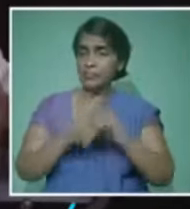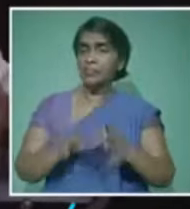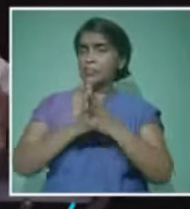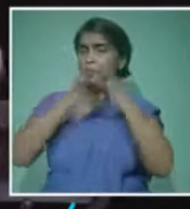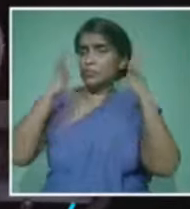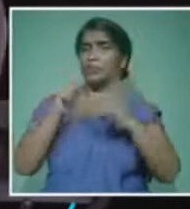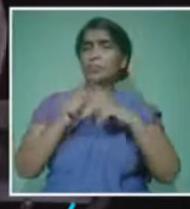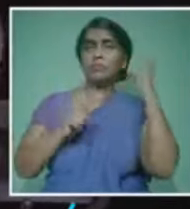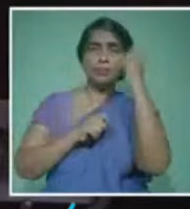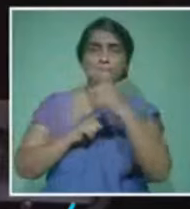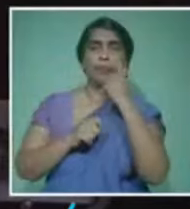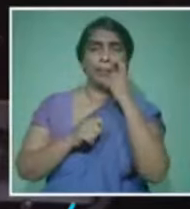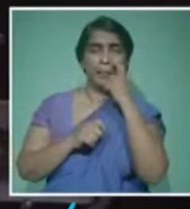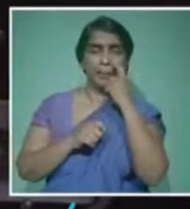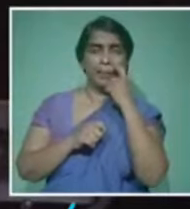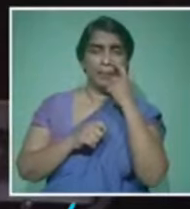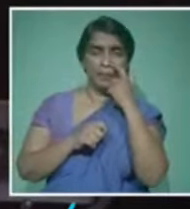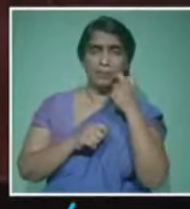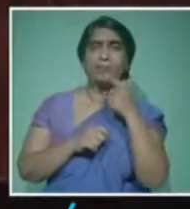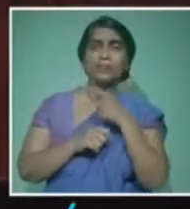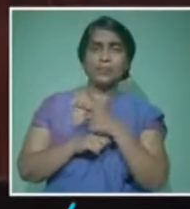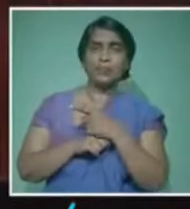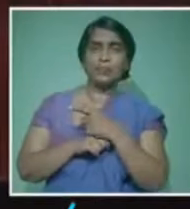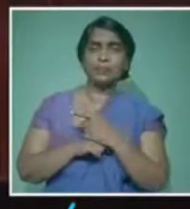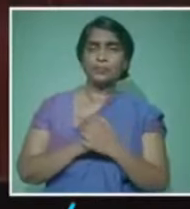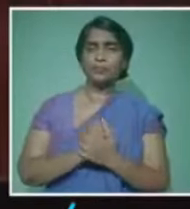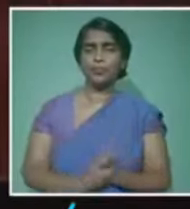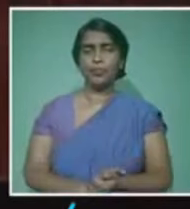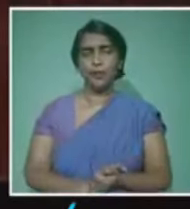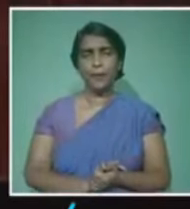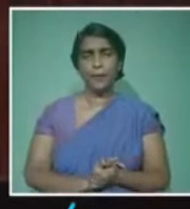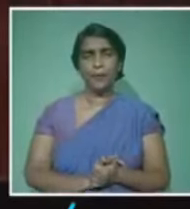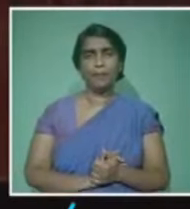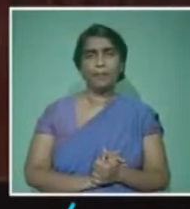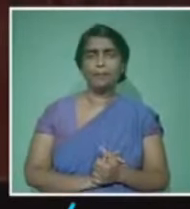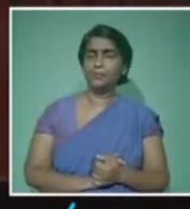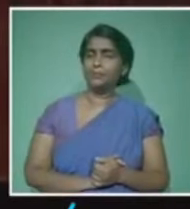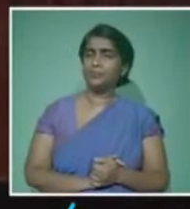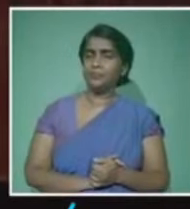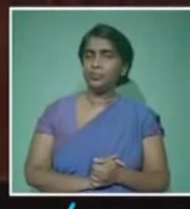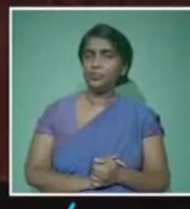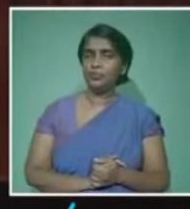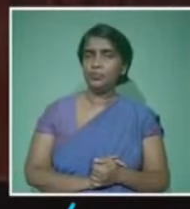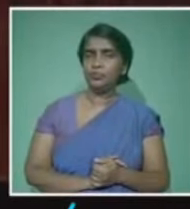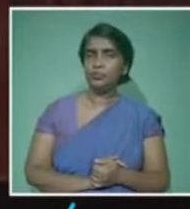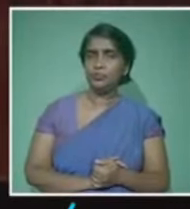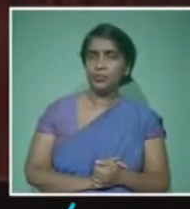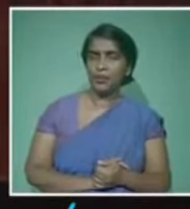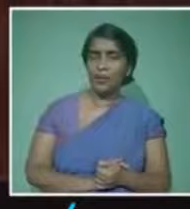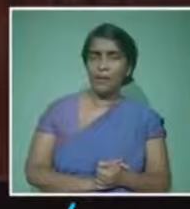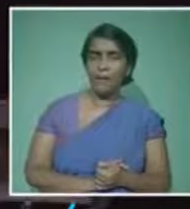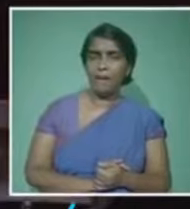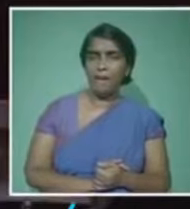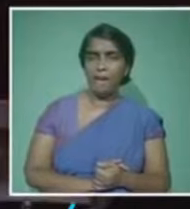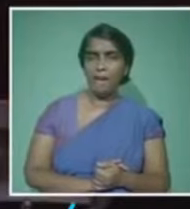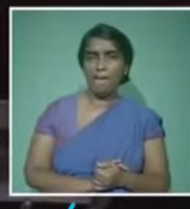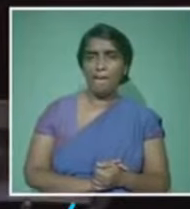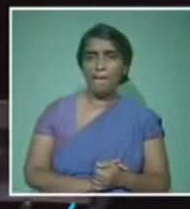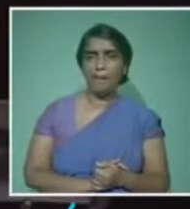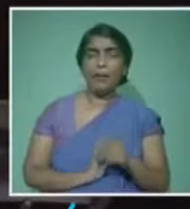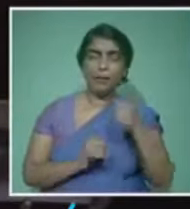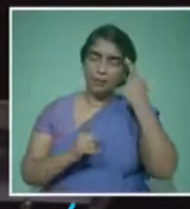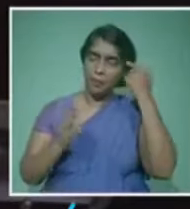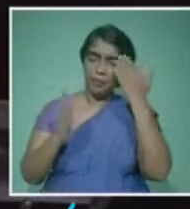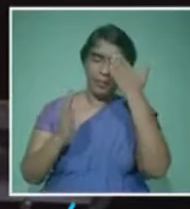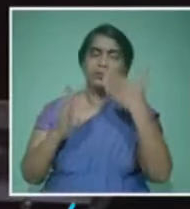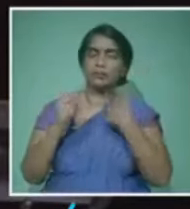විශාල ප්‍රමාණයක්. ඒක තමයි ඔබතුමා විශේෂ වරප්‍රසාද මේ යෝජනාවක් ගෙනෙන්න මේකට. ඔබතුමාගේ මම ඒක ලිඛිතව ඉල්ලන්නම්. කරුණා කළා මේ සම්බන්ධව පියවරක්